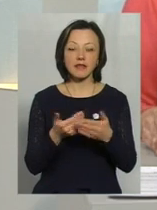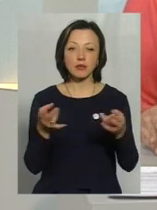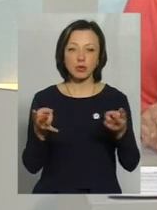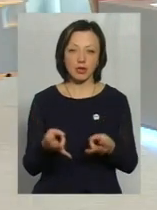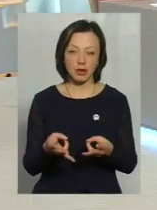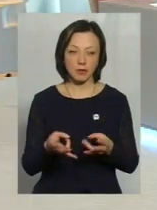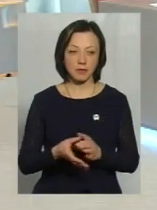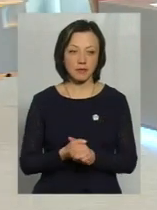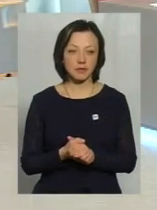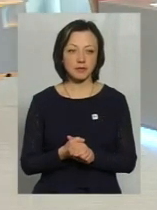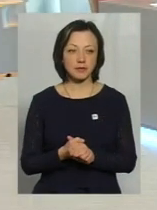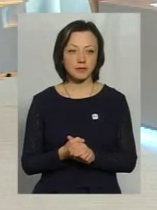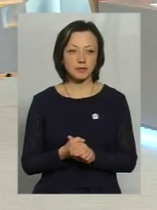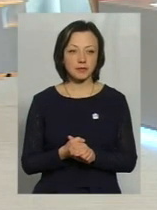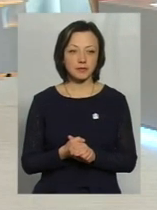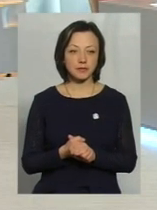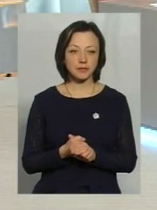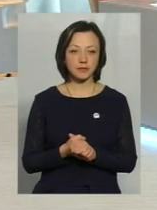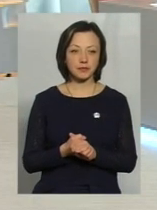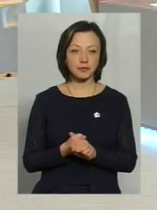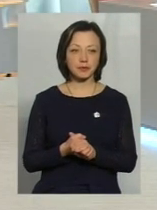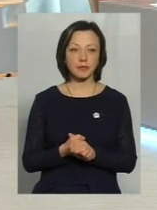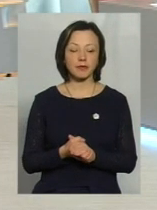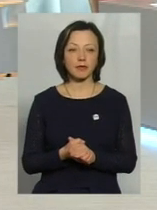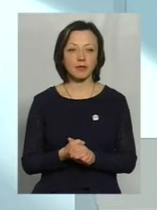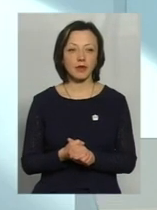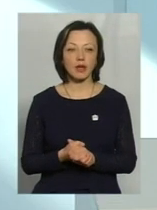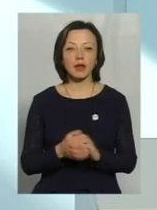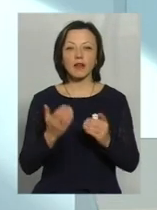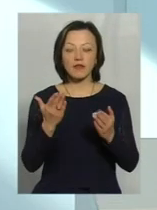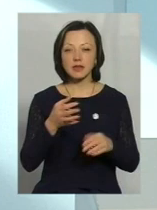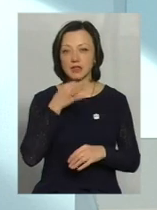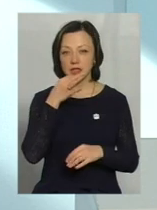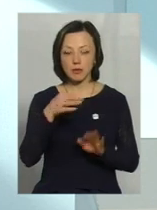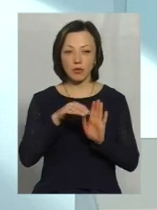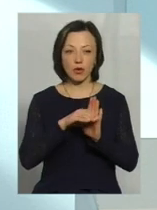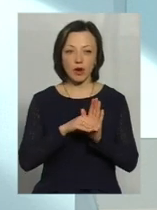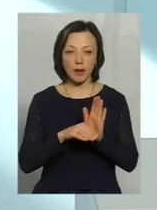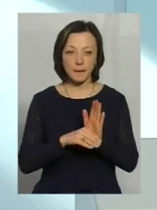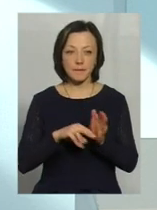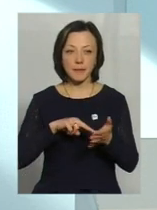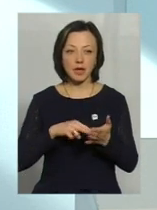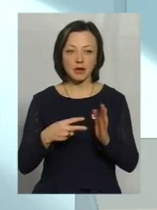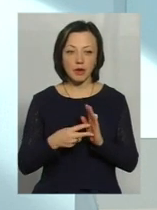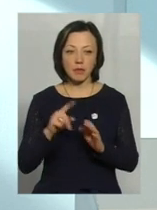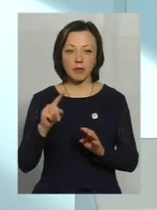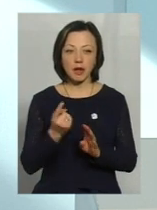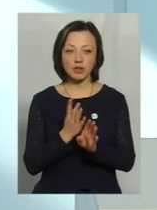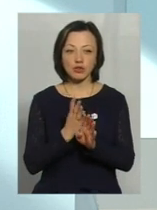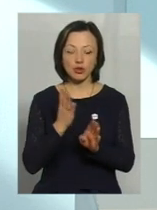які... Ви розумієте, так як ви зазначили, програма сьогодні, ми передбачаємо